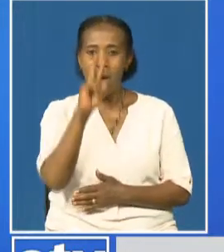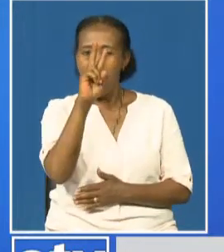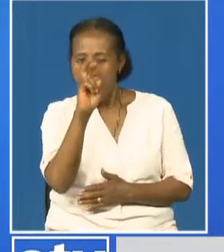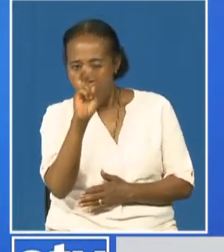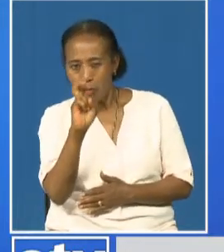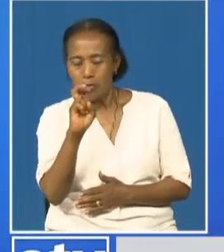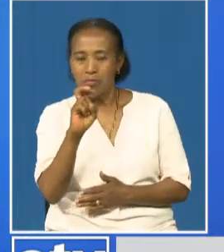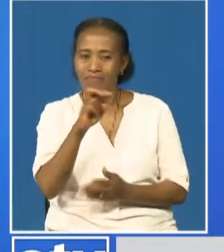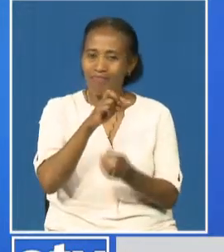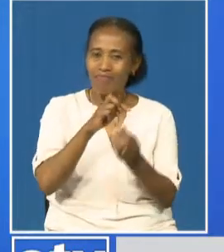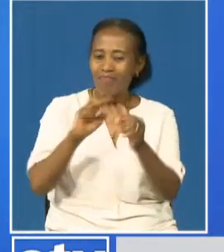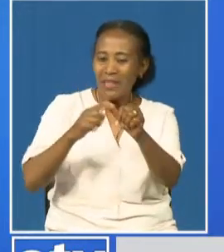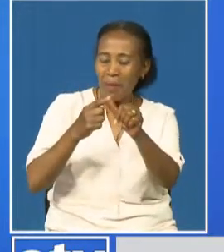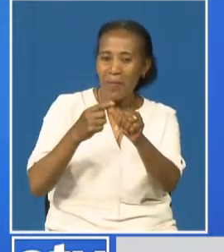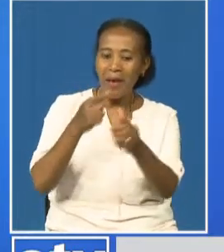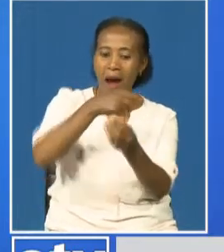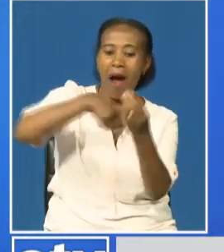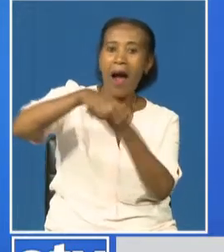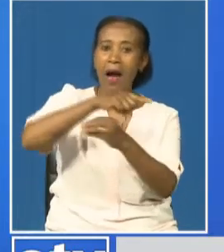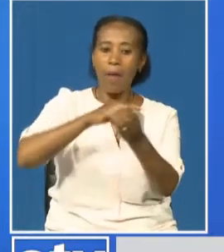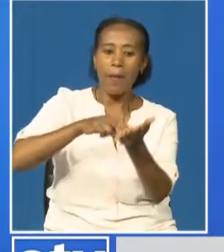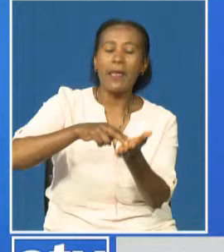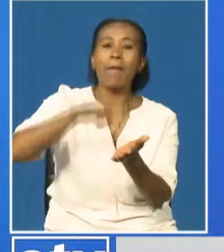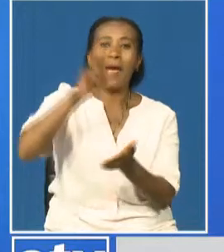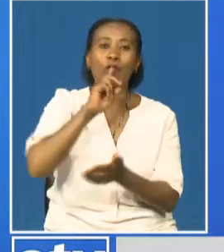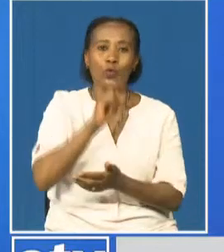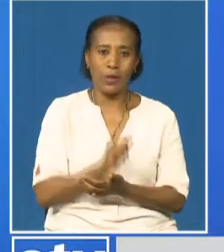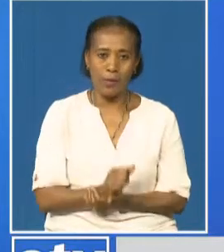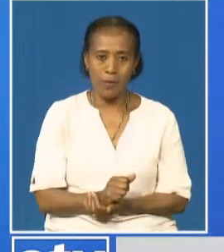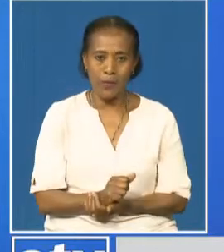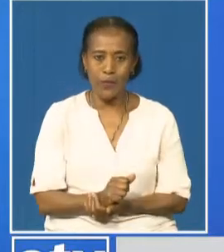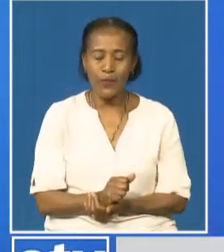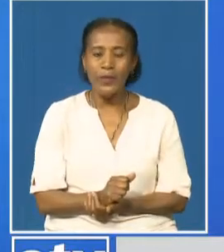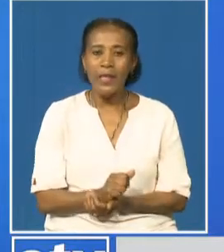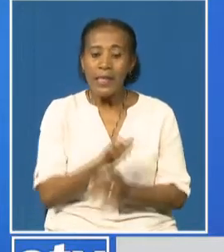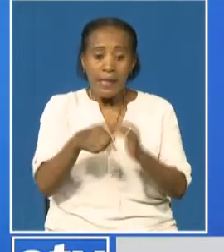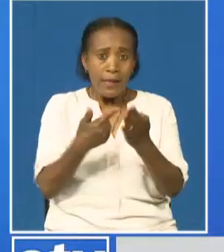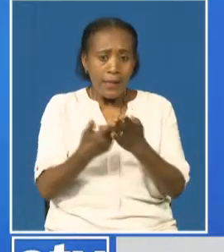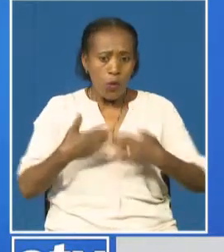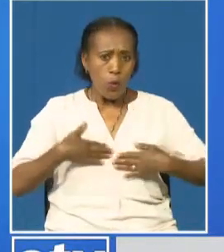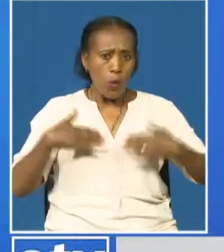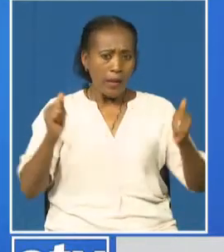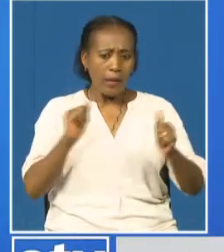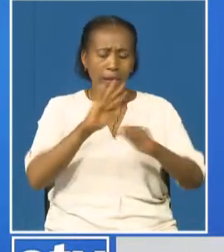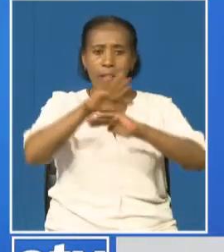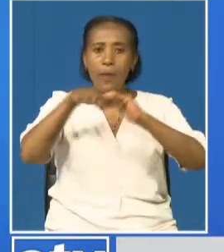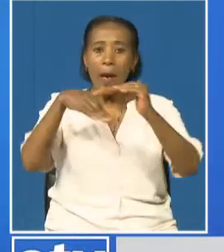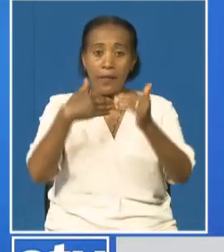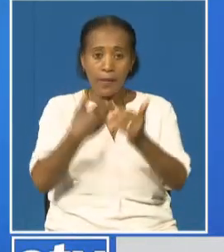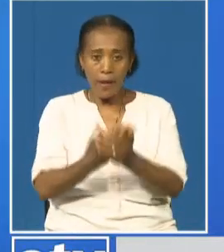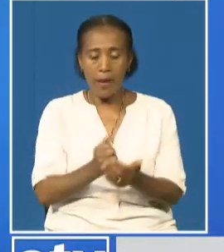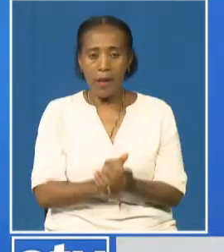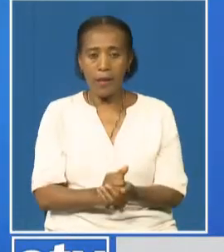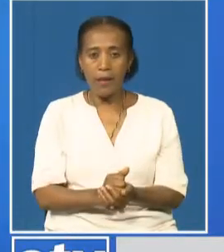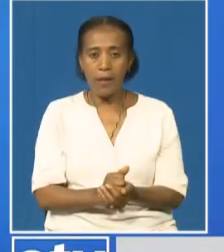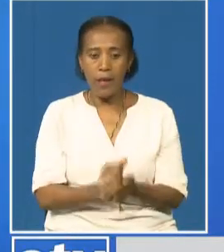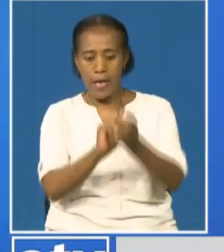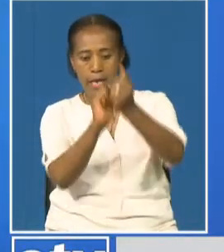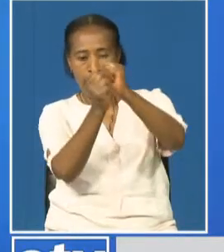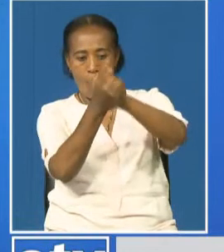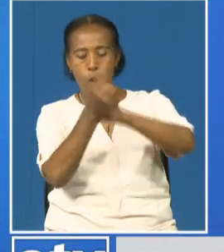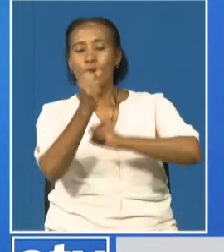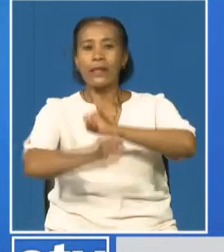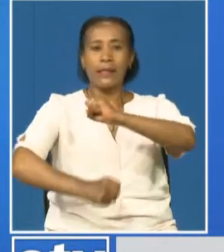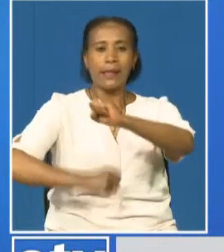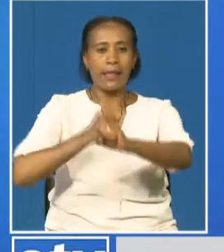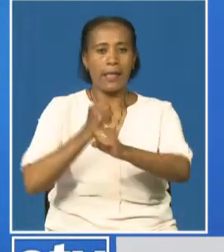በ20ዎቹ መጀመሪያ አካባቢ የሚያነሱበት ነው። ስለዚህ ወጣትነት በአጠቃላይ የለውጥ እድሜ